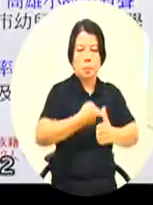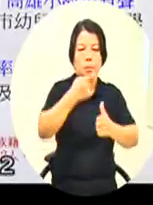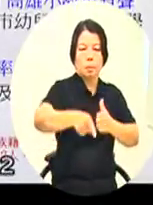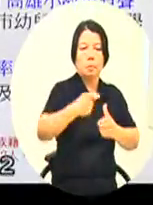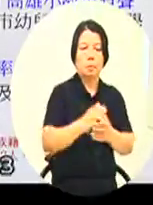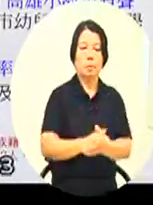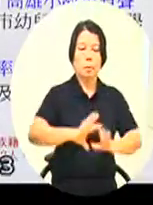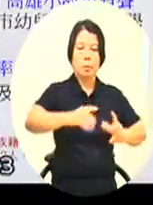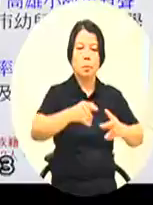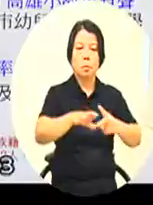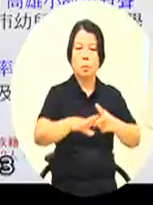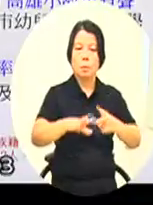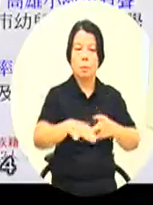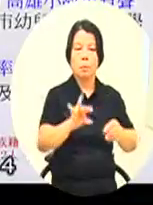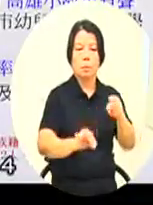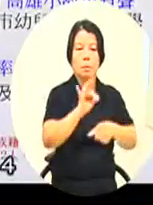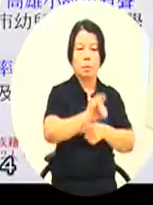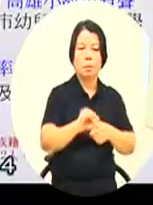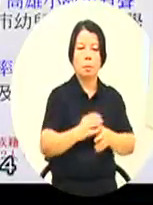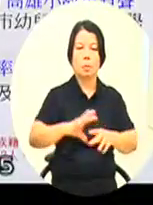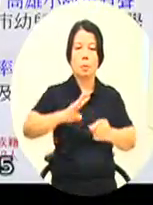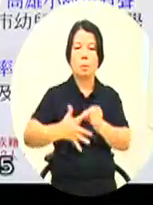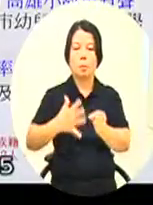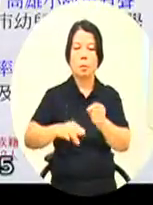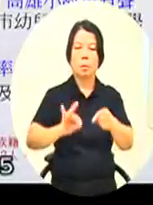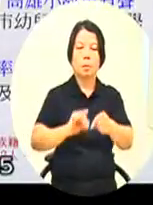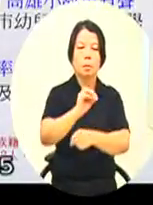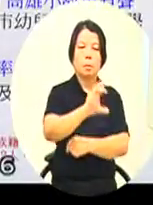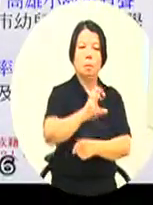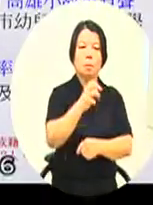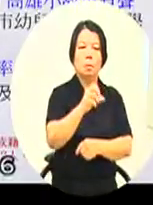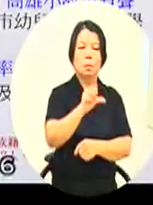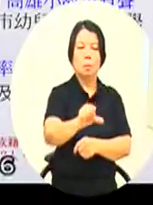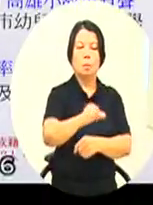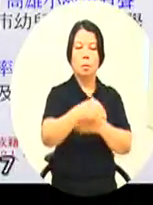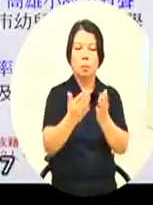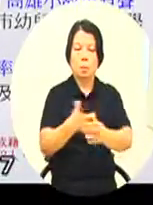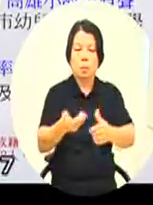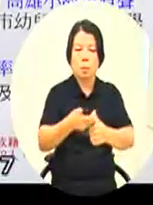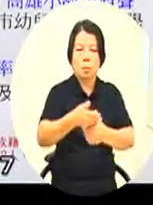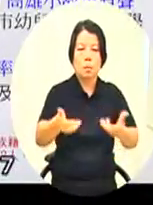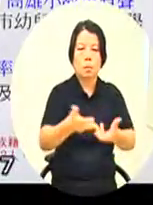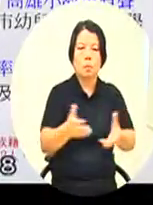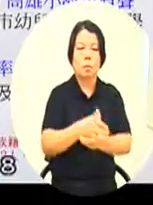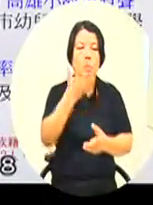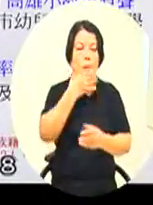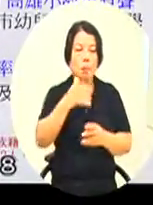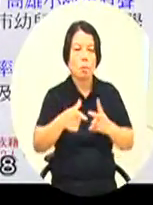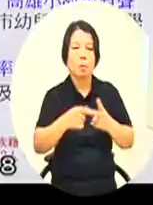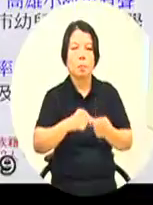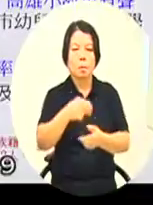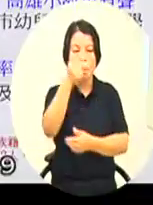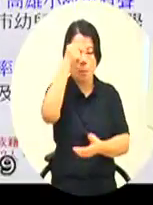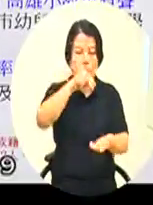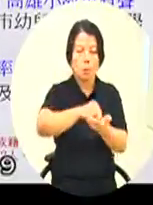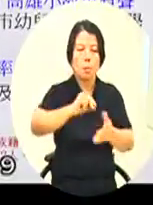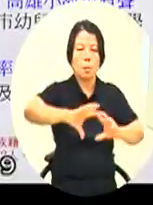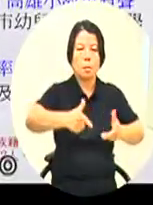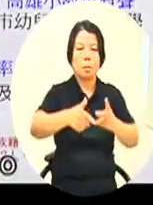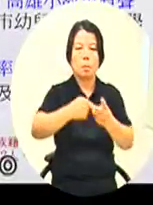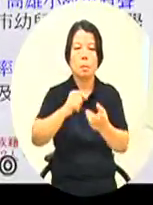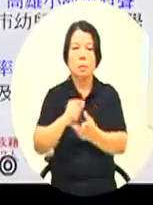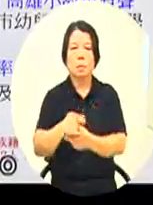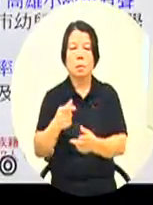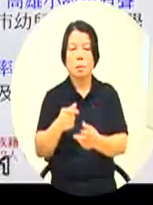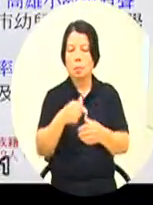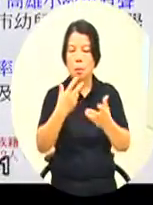到100%，国中达到95%。那另外我们也培训了越南、印尼还有柬埔寨新住民作为母语师